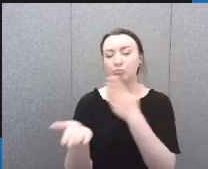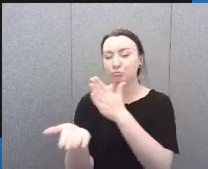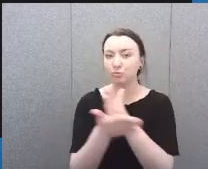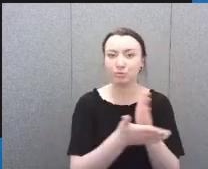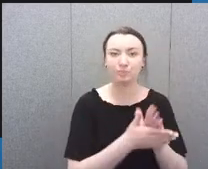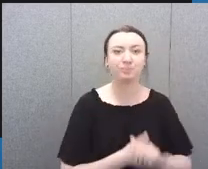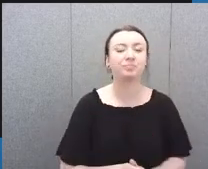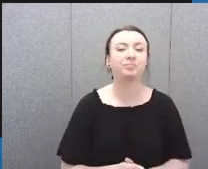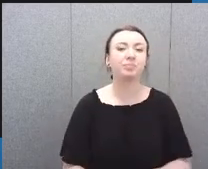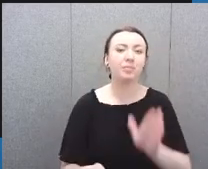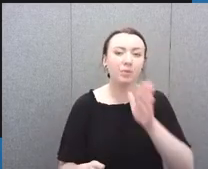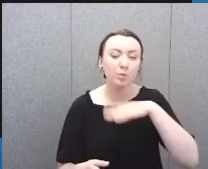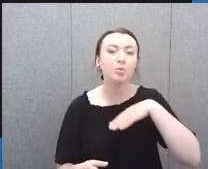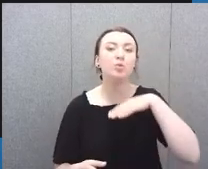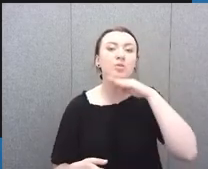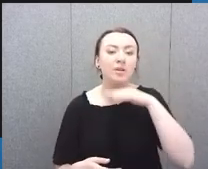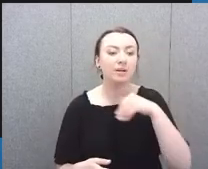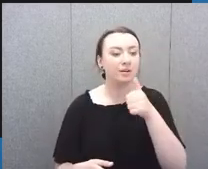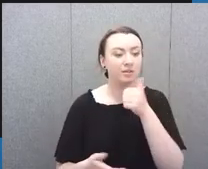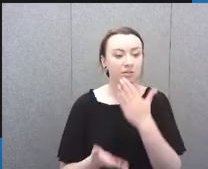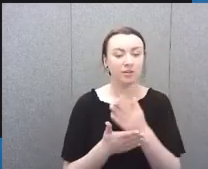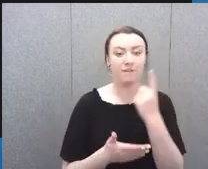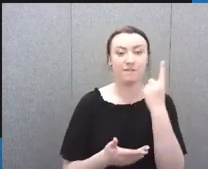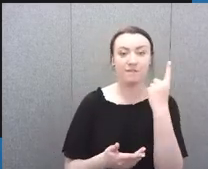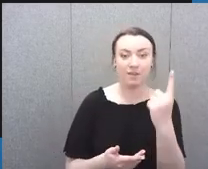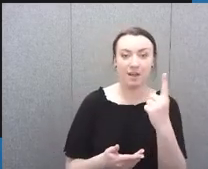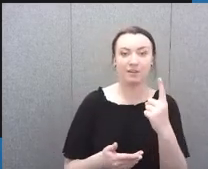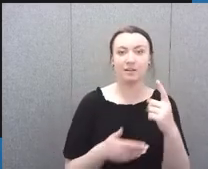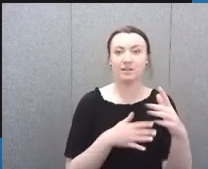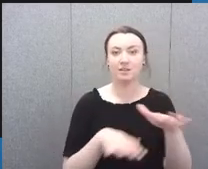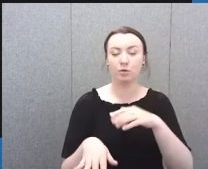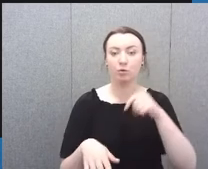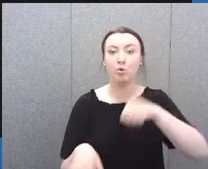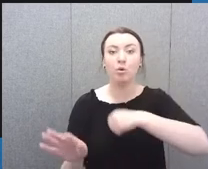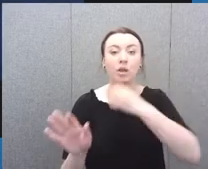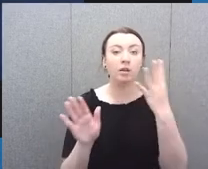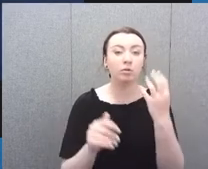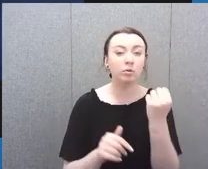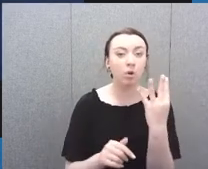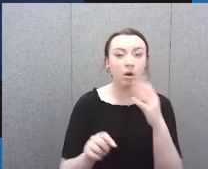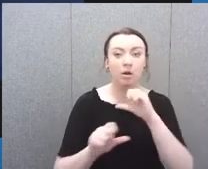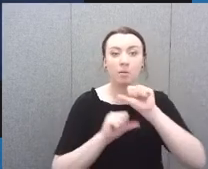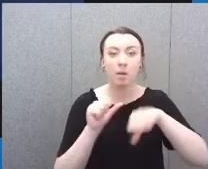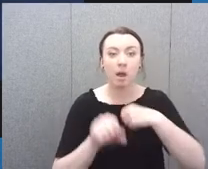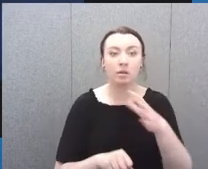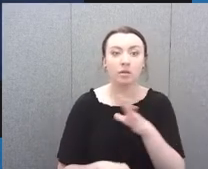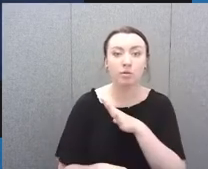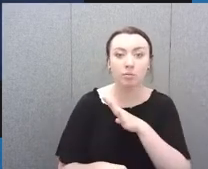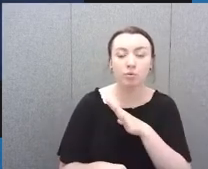и на Ближнем Востоке. Вот только